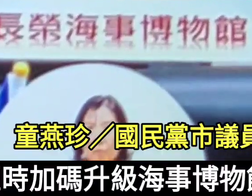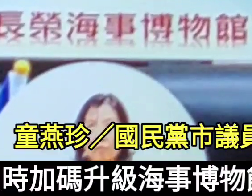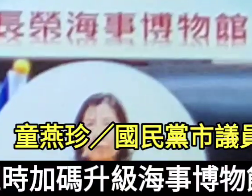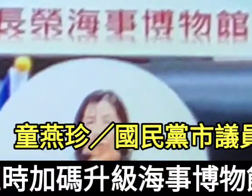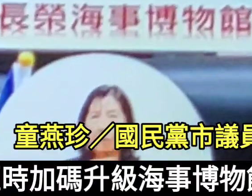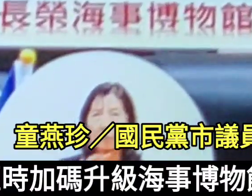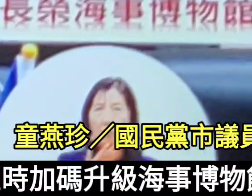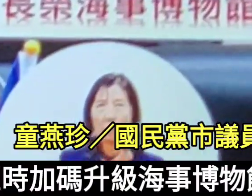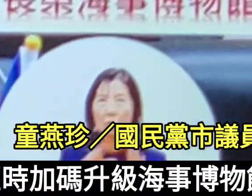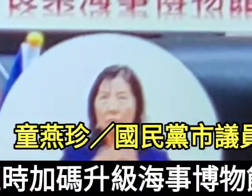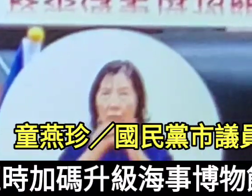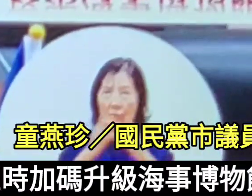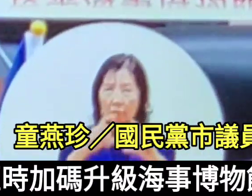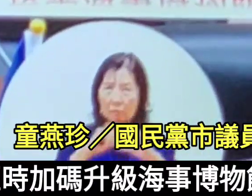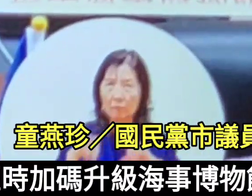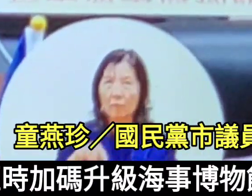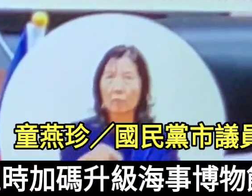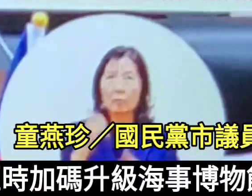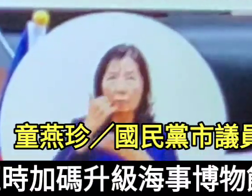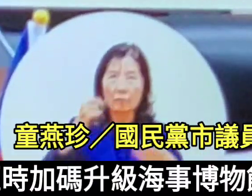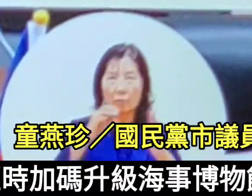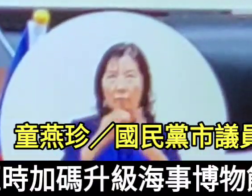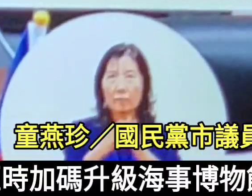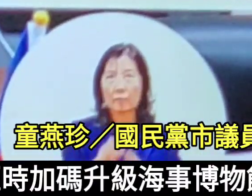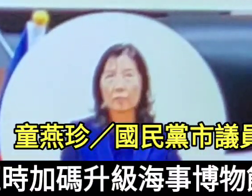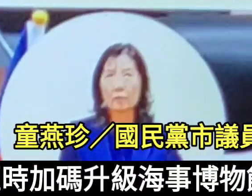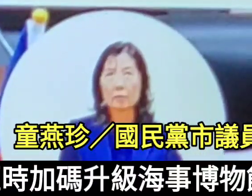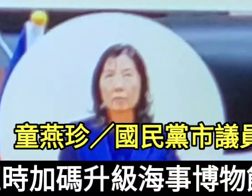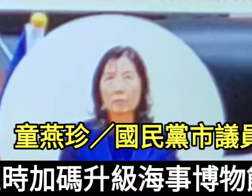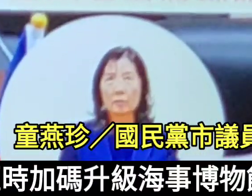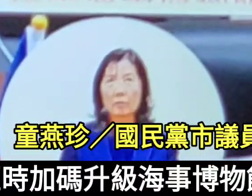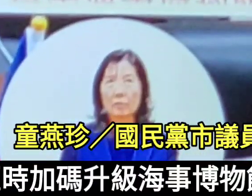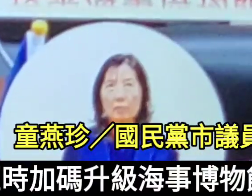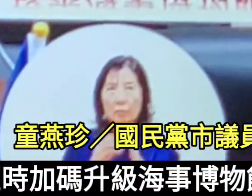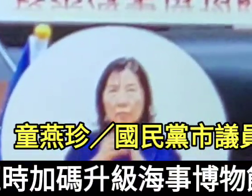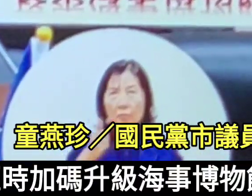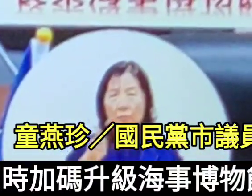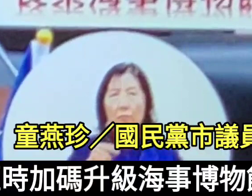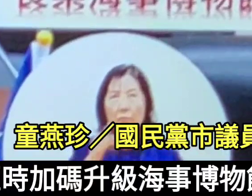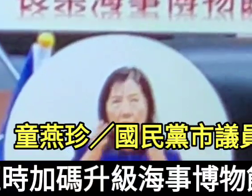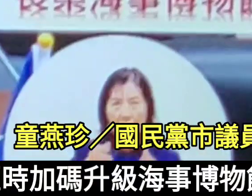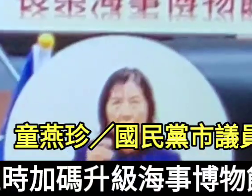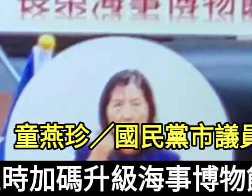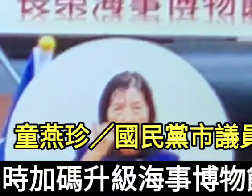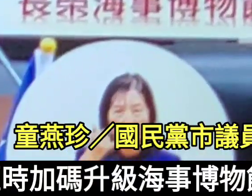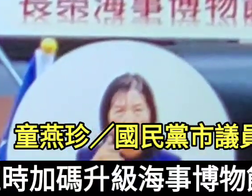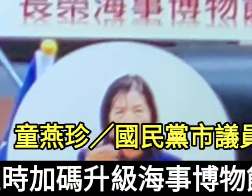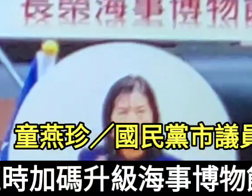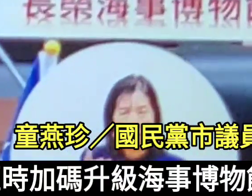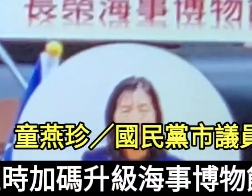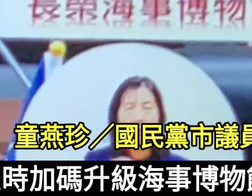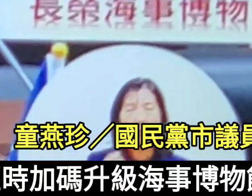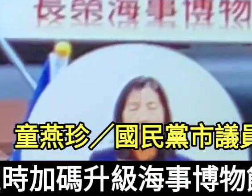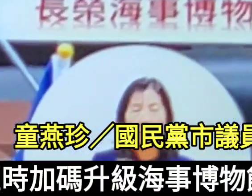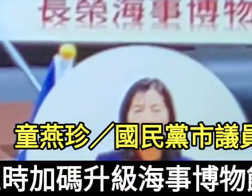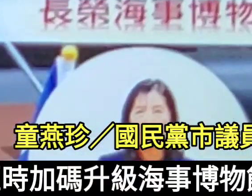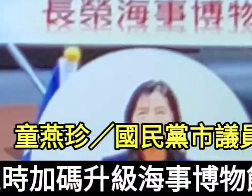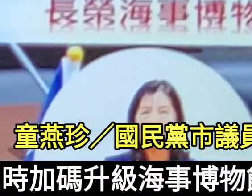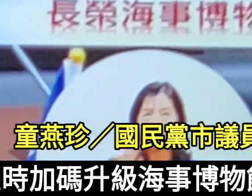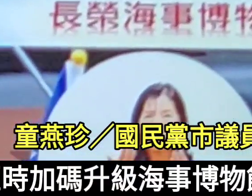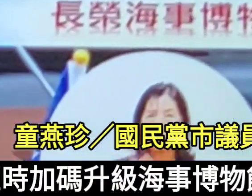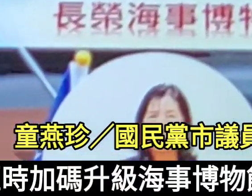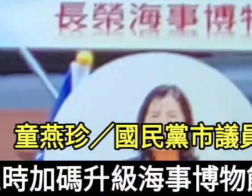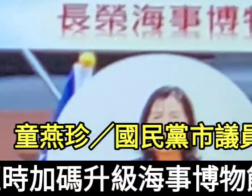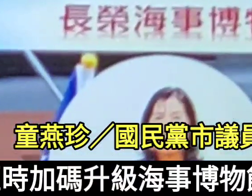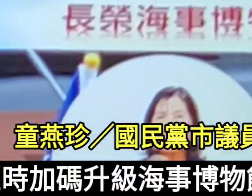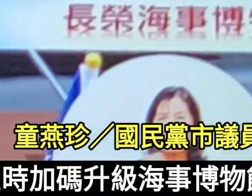化局长答复我这个问题。海洋局，我想局长也非常对海洋的事物非常的娴熟，我想请你告